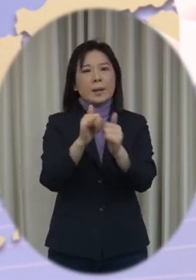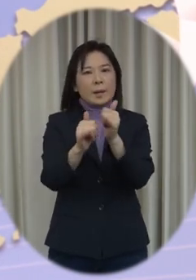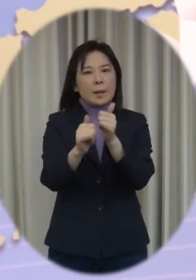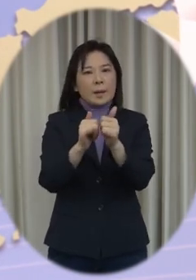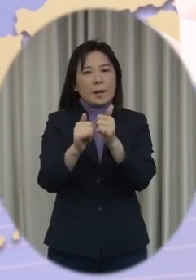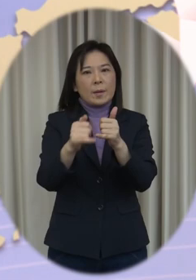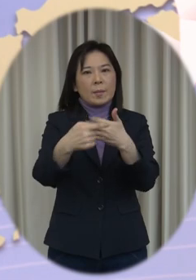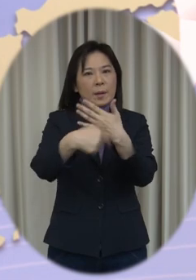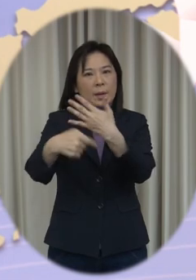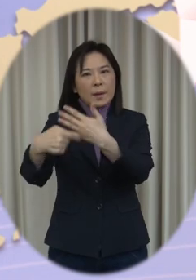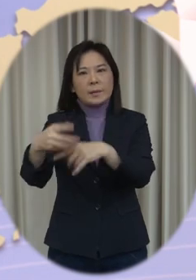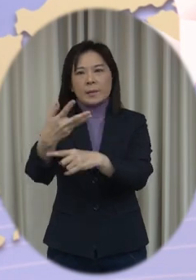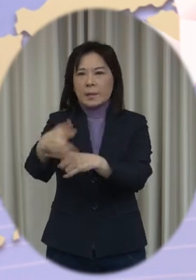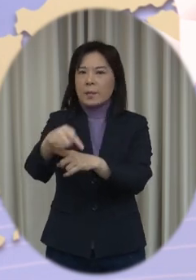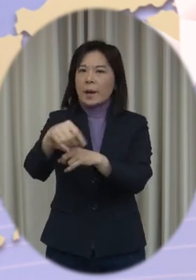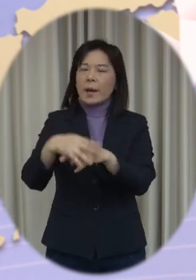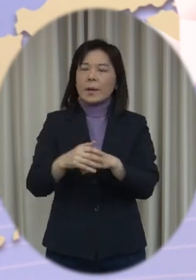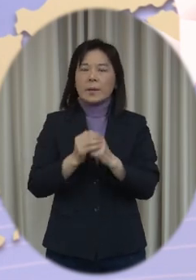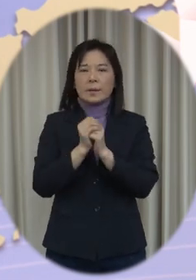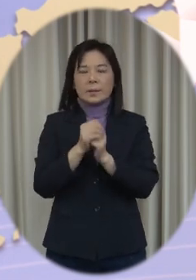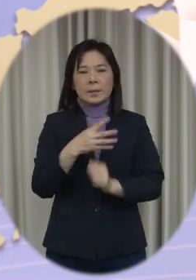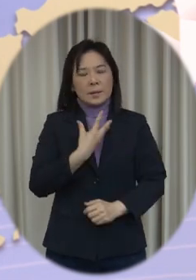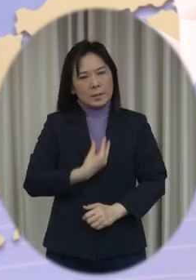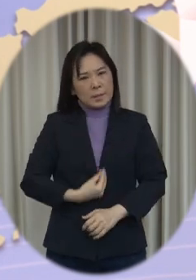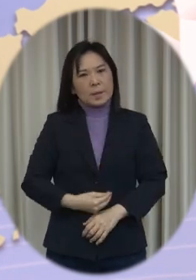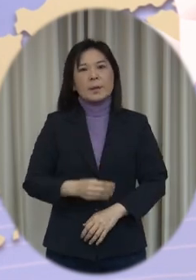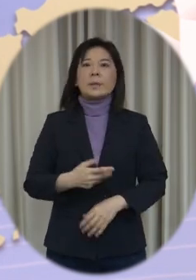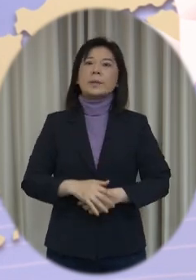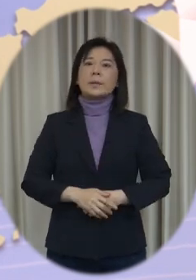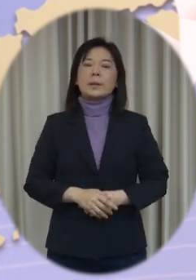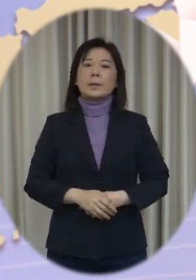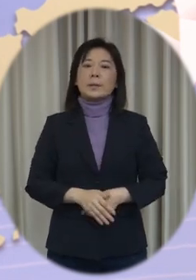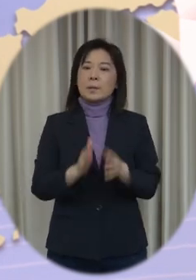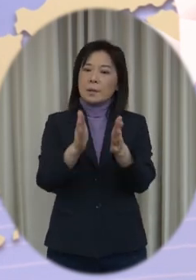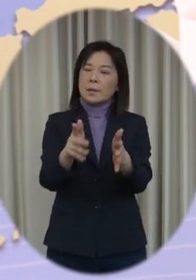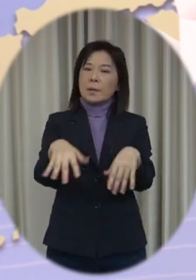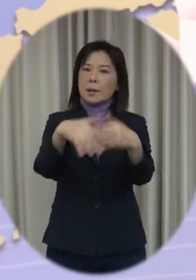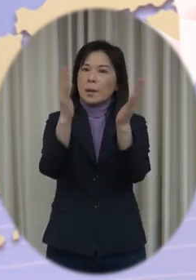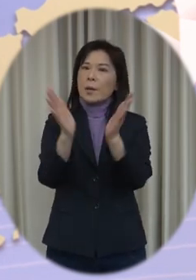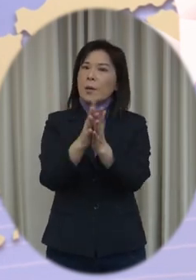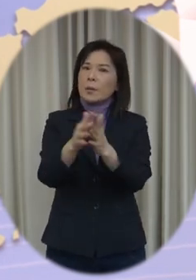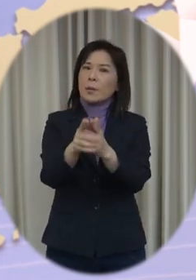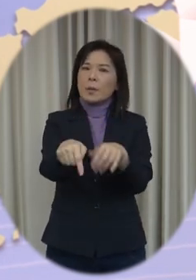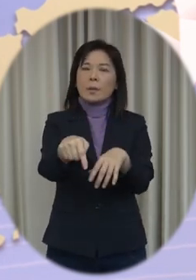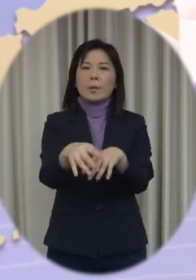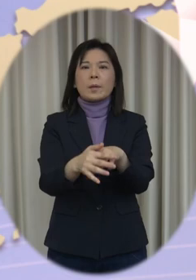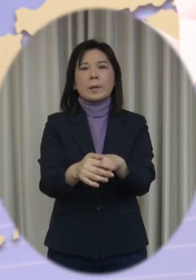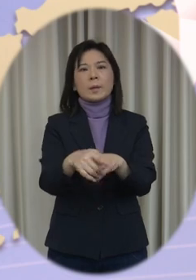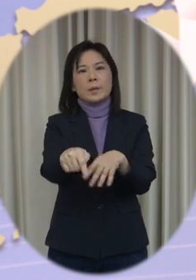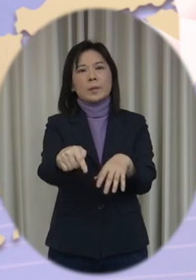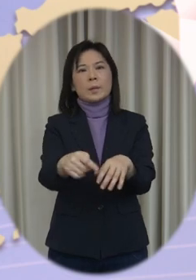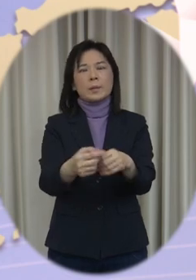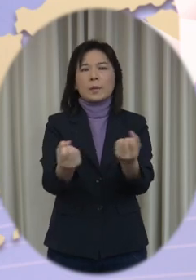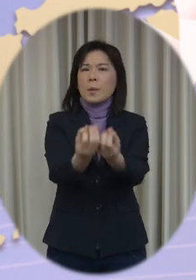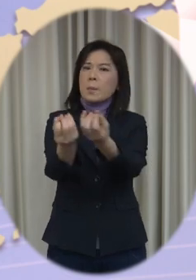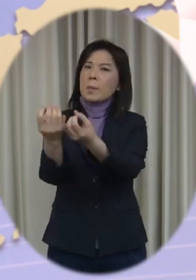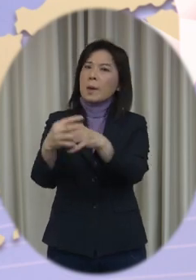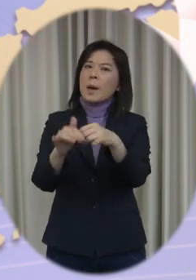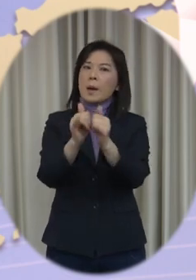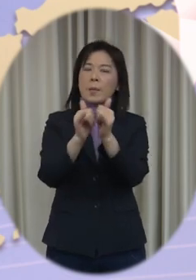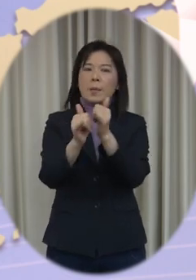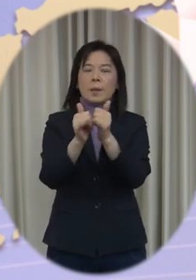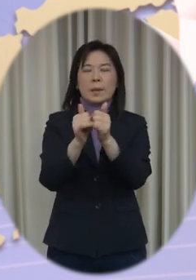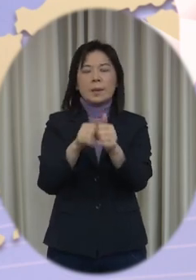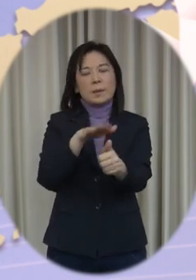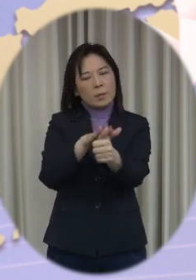诚挚的哀悼。我们也向所有受灾的民众表达最深切的慰